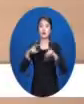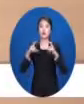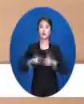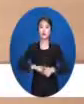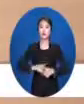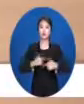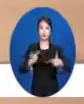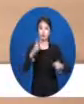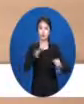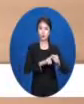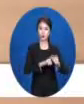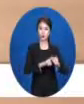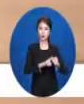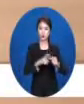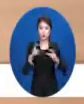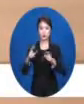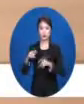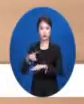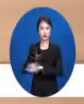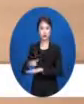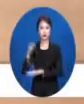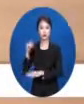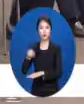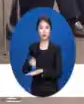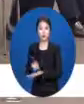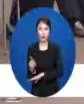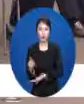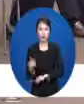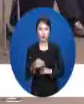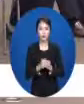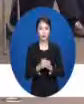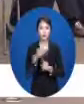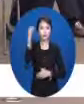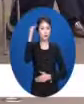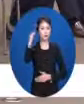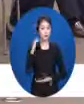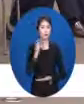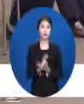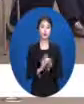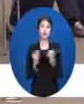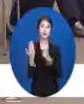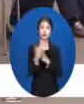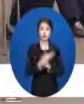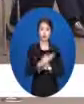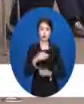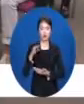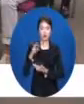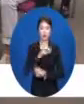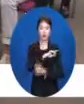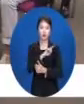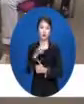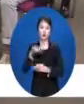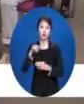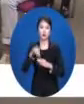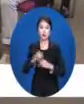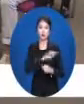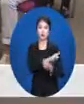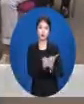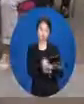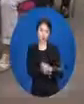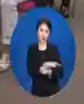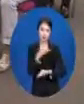증설은 단순히 지역주의적 관점을 넘어 헌법에 보장된 천안시민의 투표 가치 평등성을 보장하기 위한